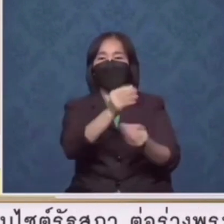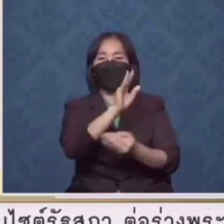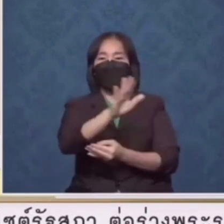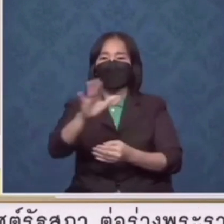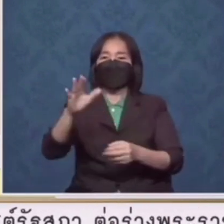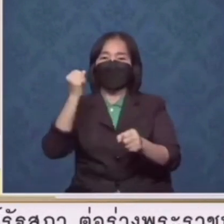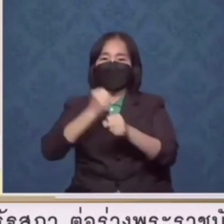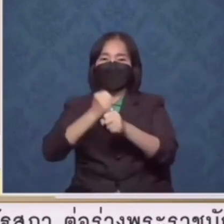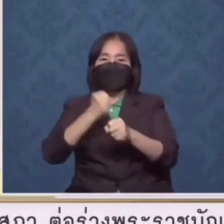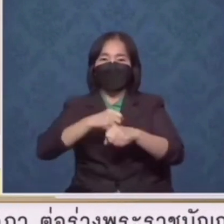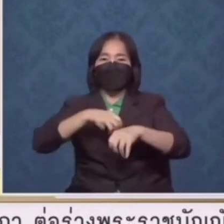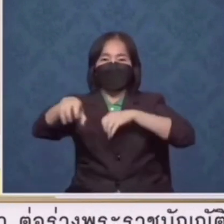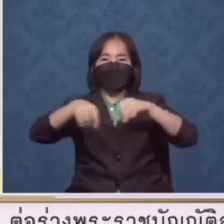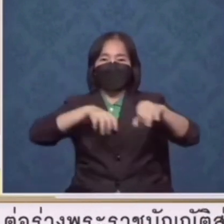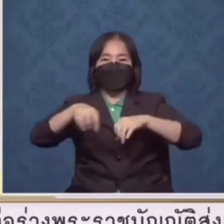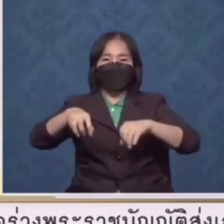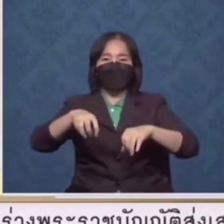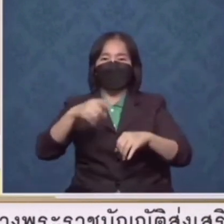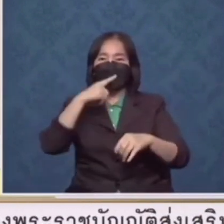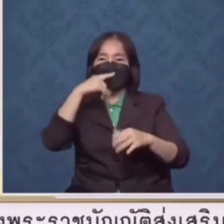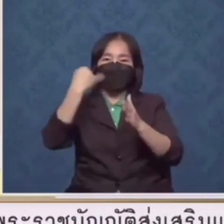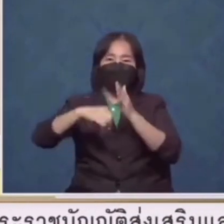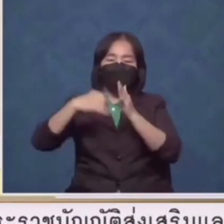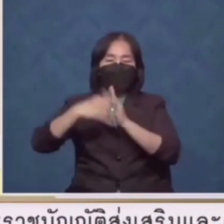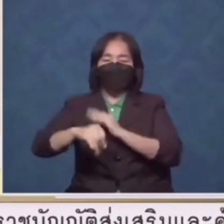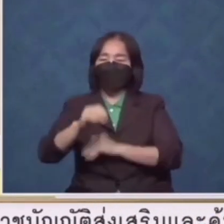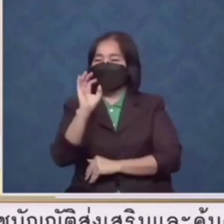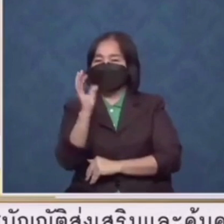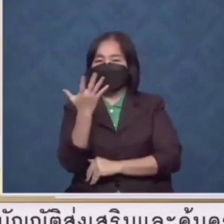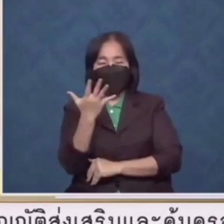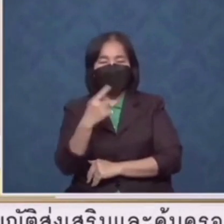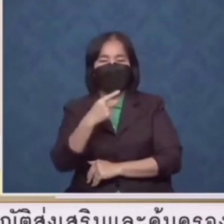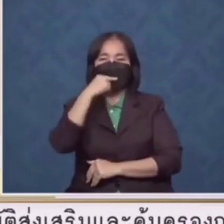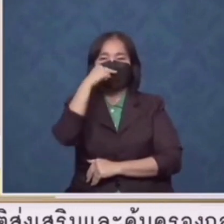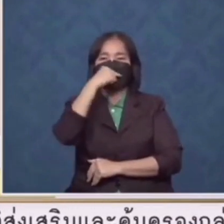เดิเิ Vul ปัฒชาธ